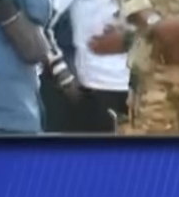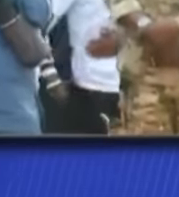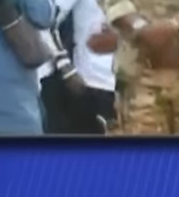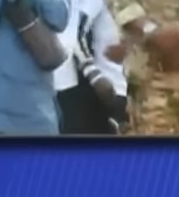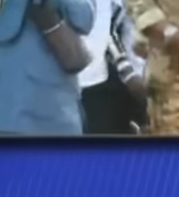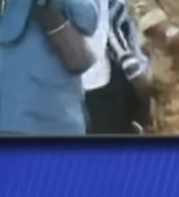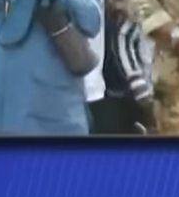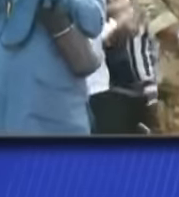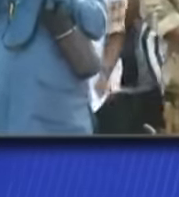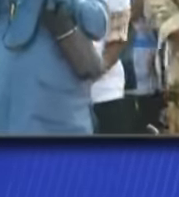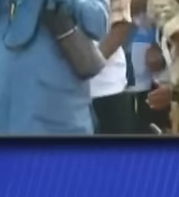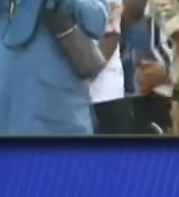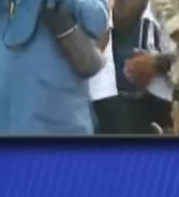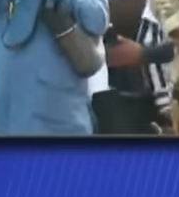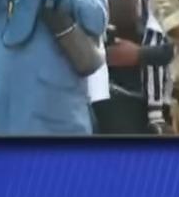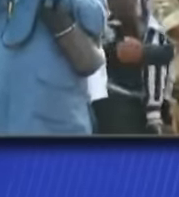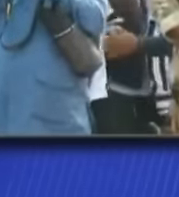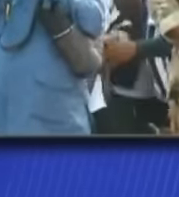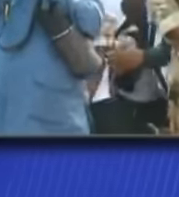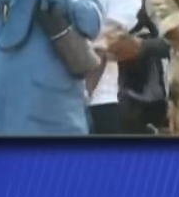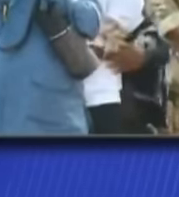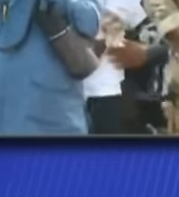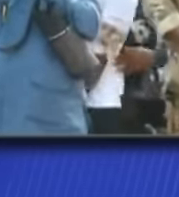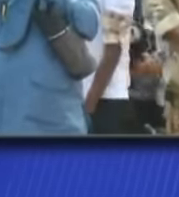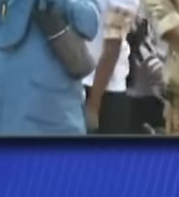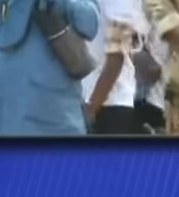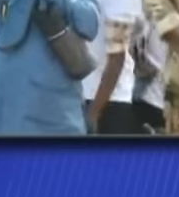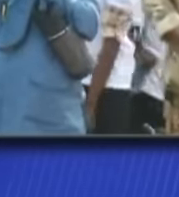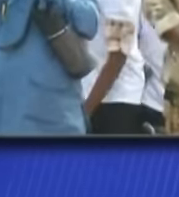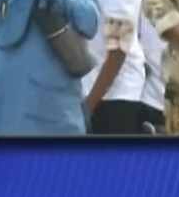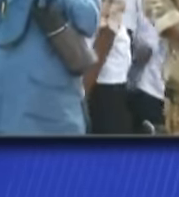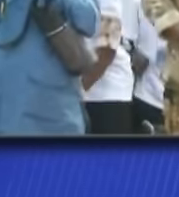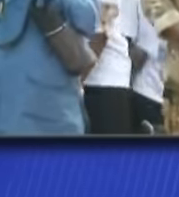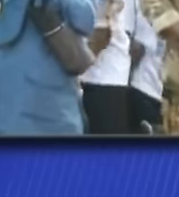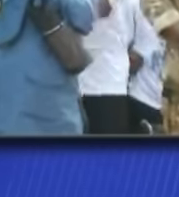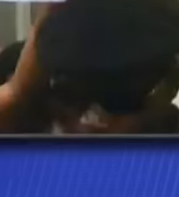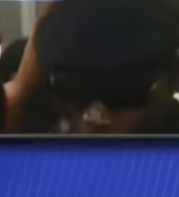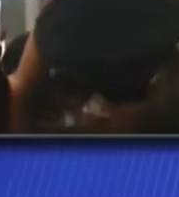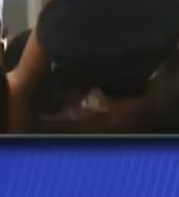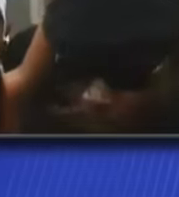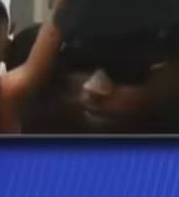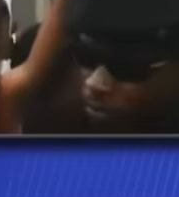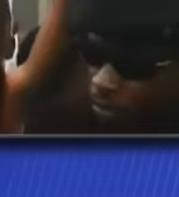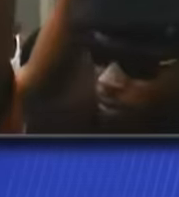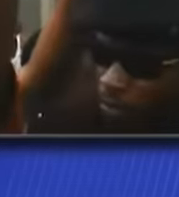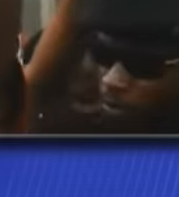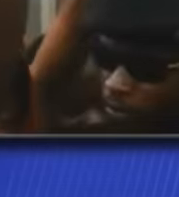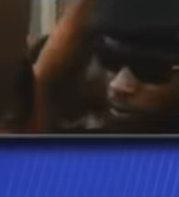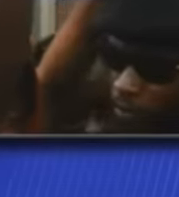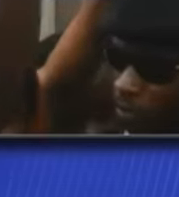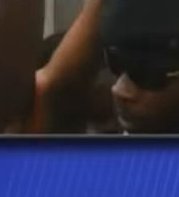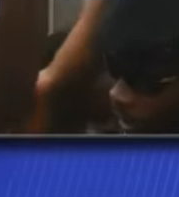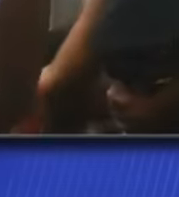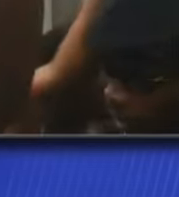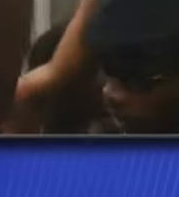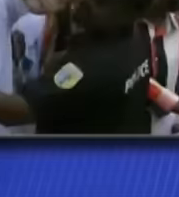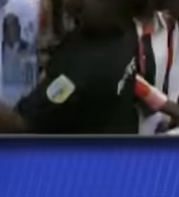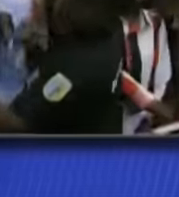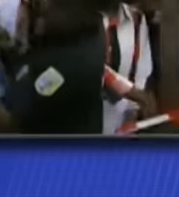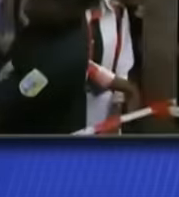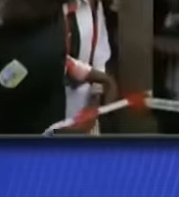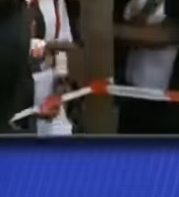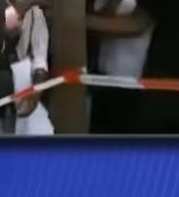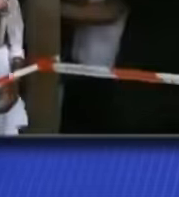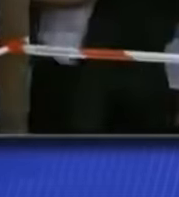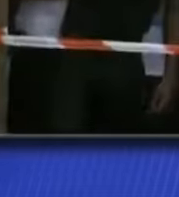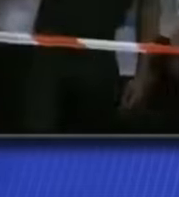Il s'agit de l'hôpital général de référence, les nouveaux bâtiments construits à l'Université pédagogique nationale de Kinshasa et le centre